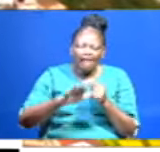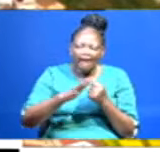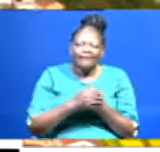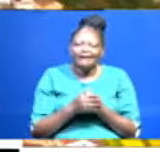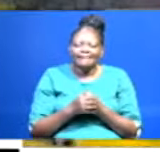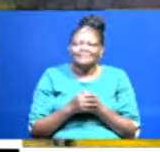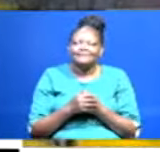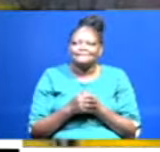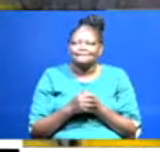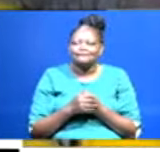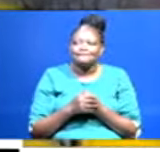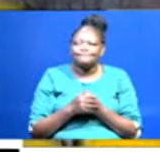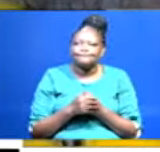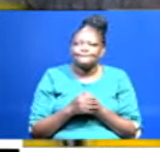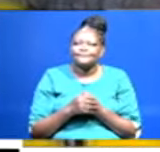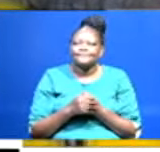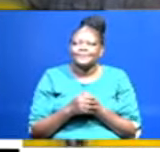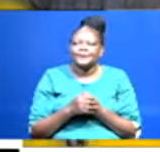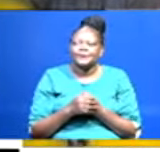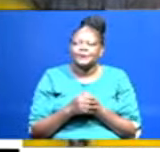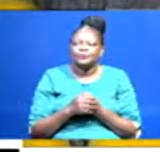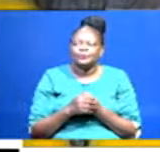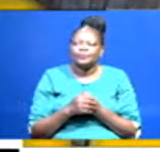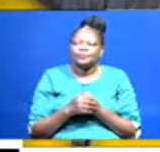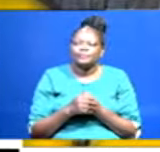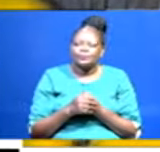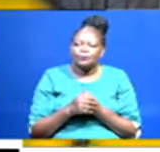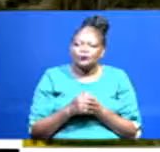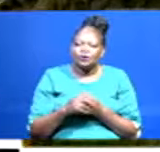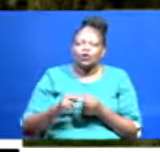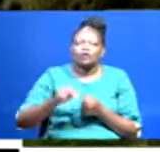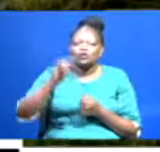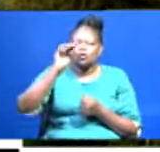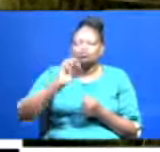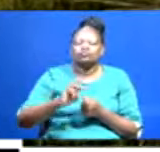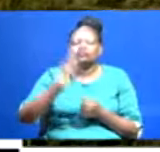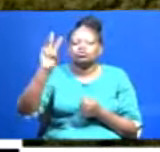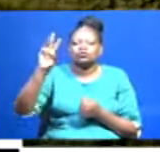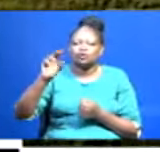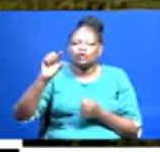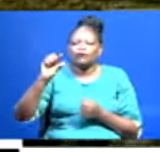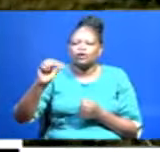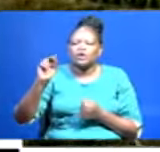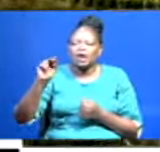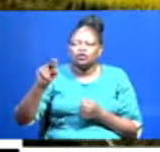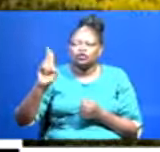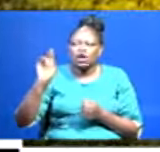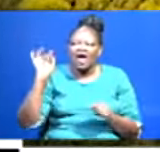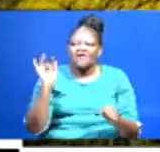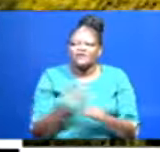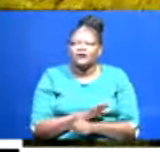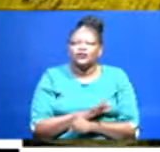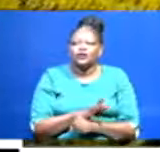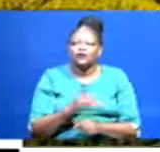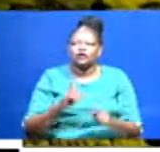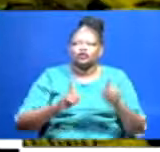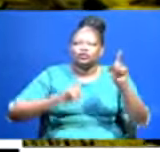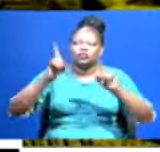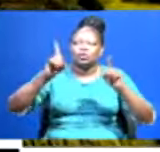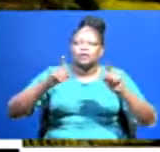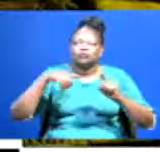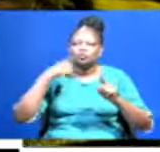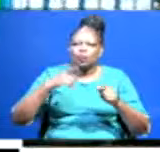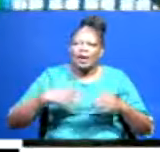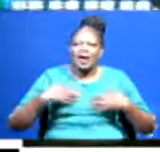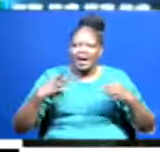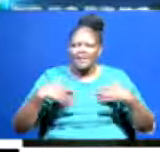Pingliang kaskazini magharibi mwa mkoa wa Gansu zinajaa watalii wanafurahia mandhari nzuri ya